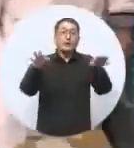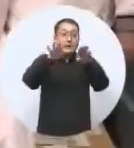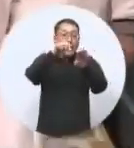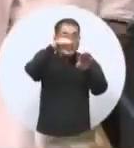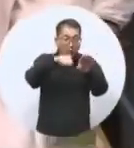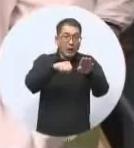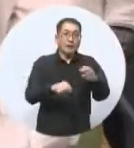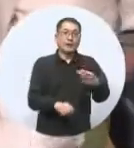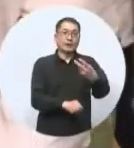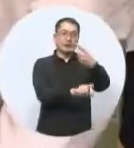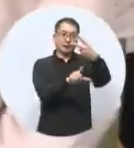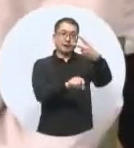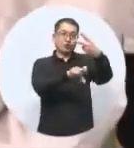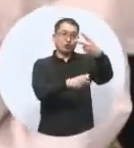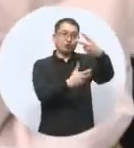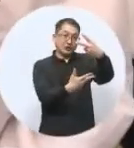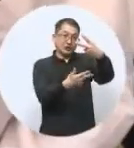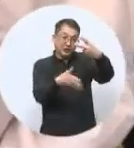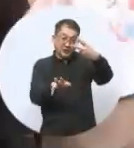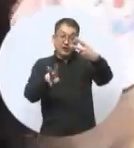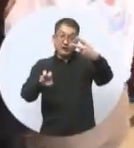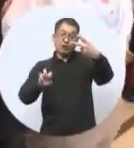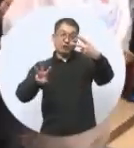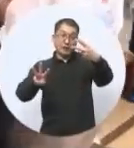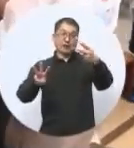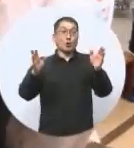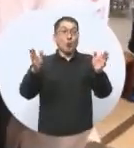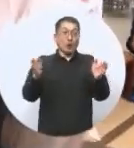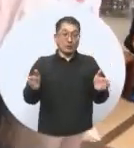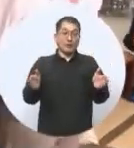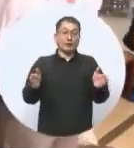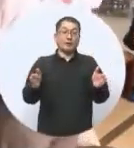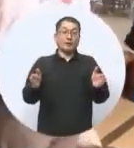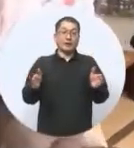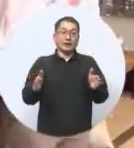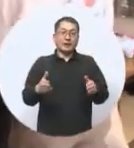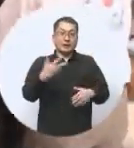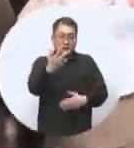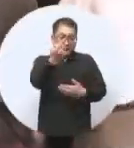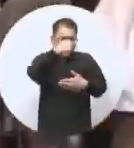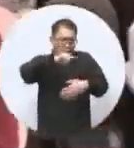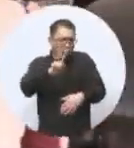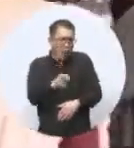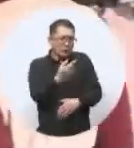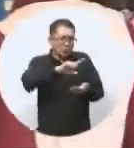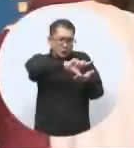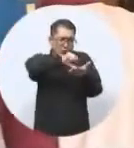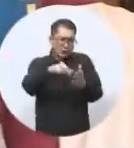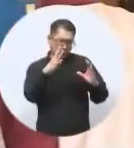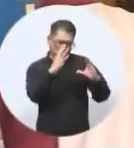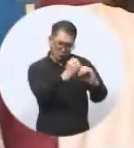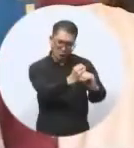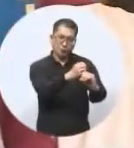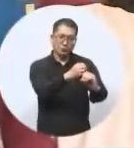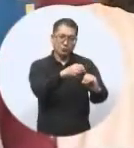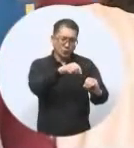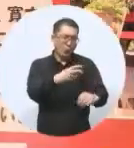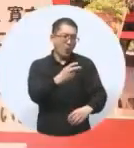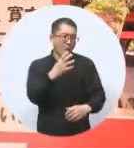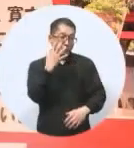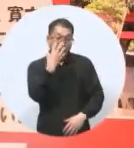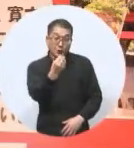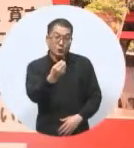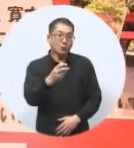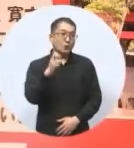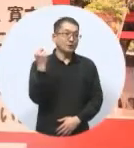公民館では2月17日から23日まで市内のある地域にフォーカスしてその魅力を